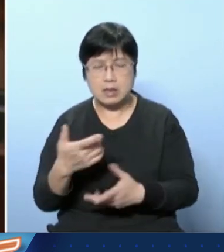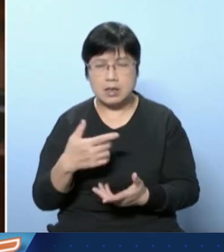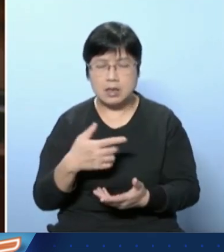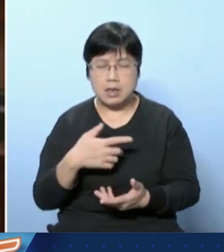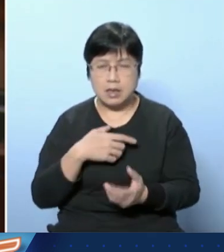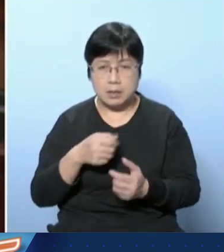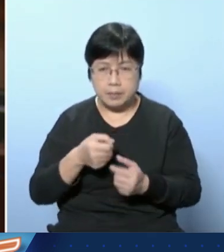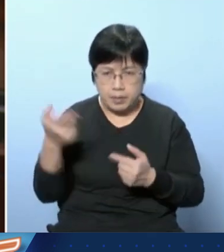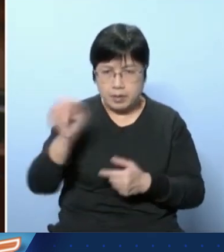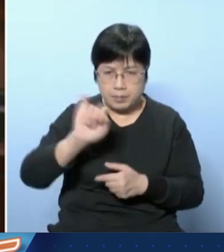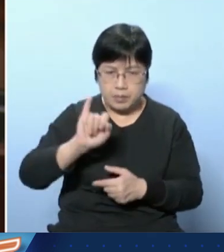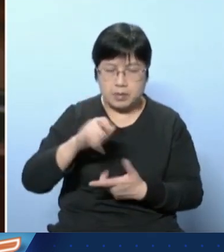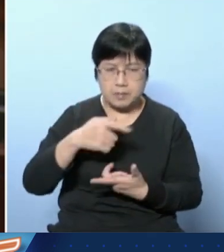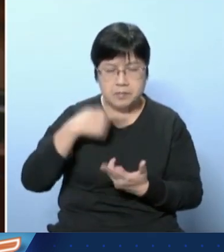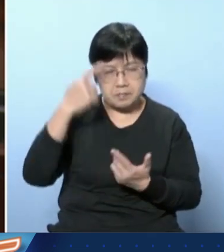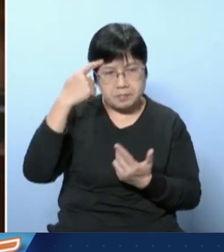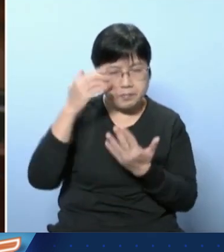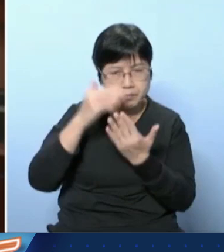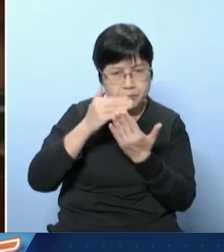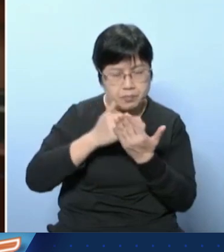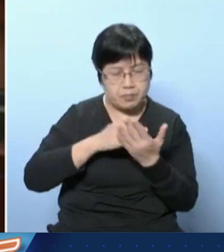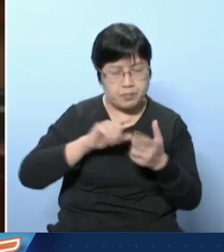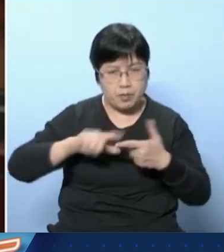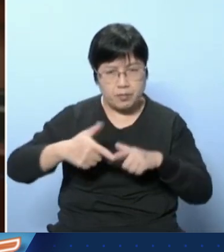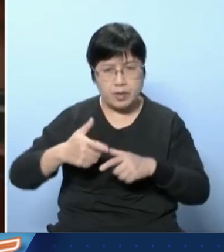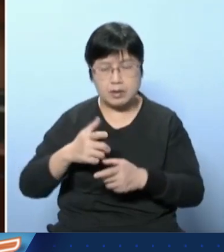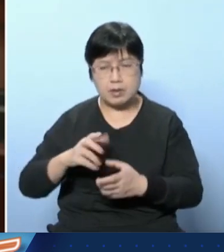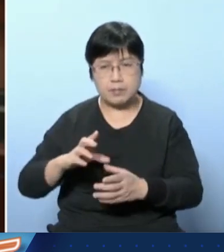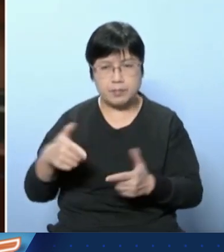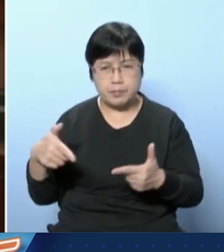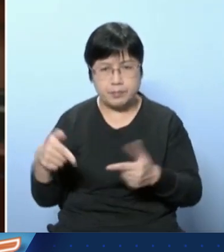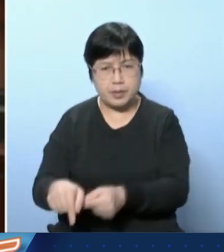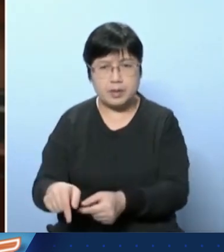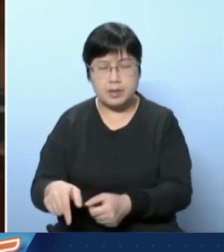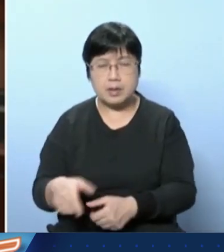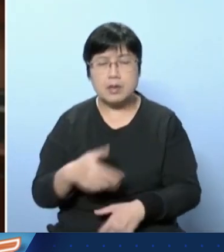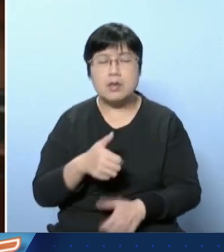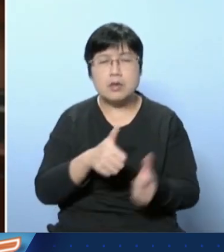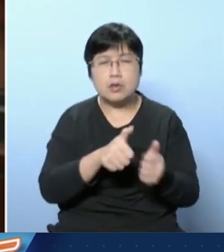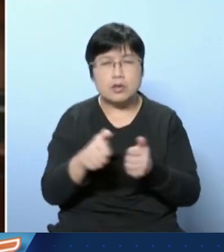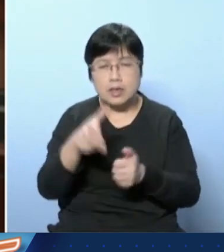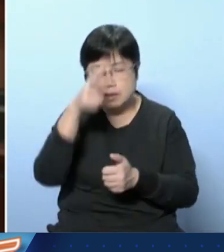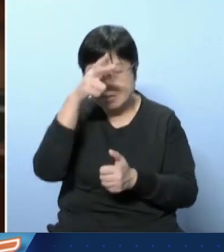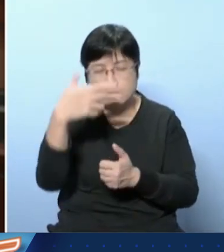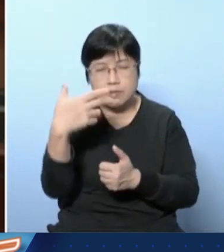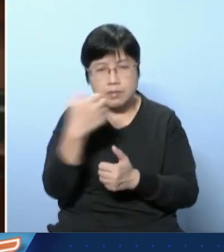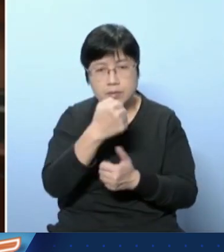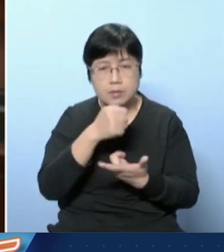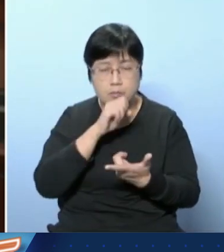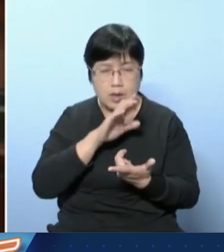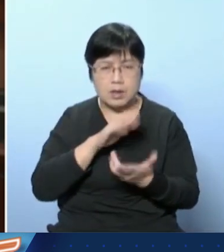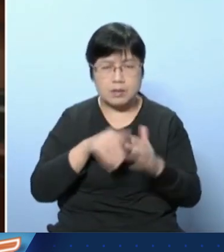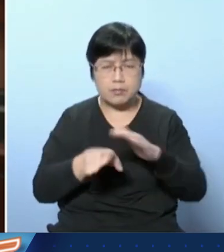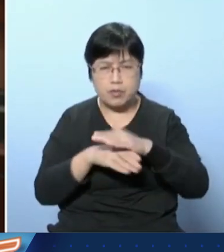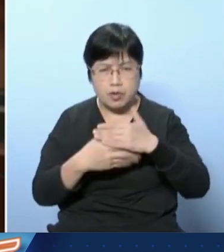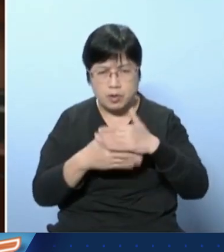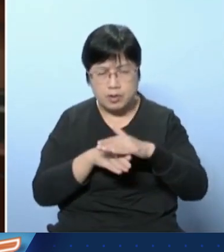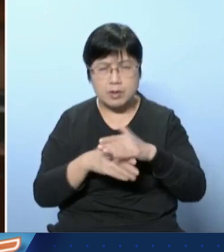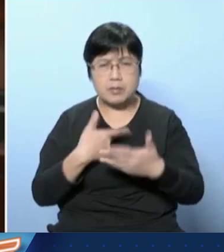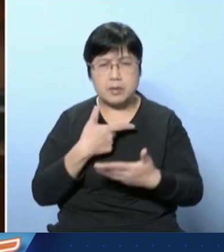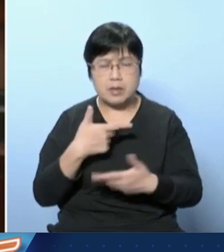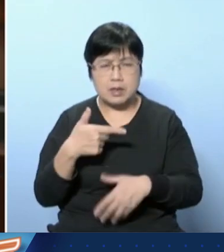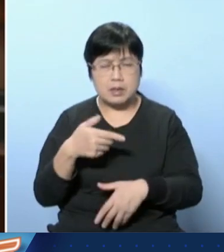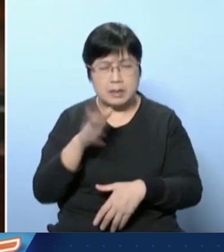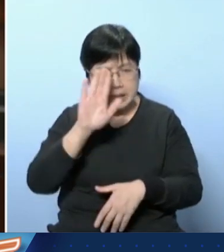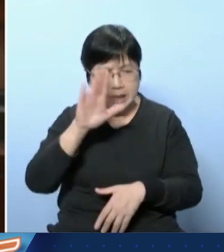序嘅解決方法予以取締嘅。我呢咧感謝咧係特首接納咗我哋之前我哋嘅告別劏房行動嘅倡議，取締劣質